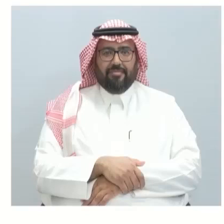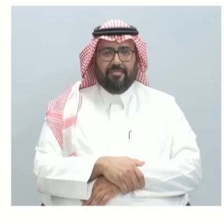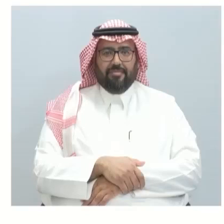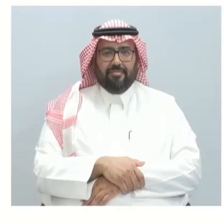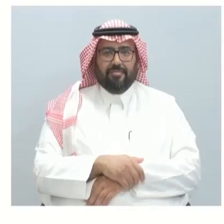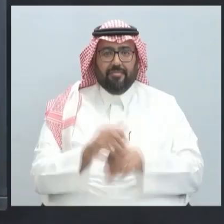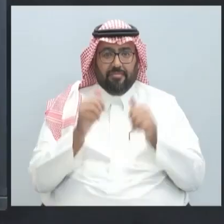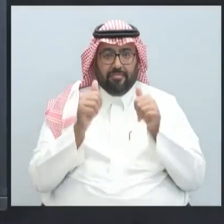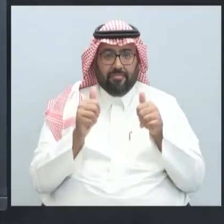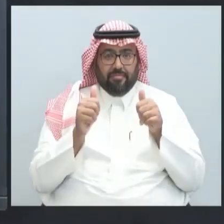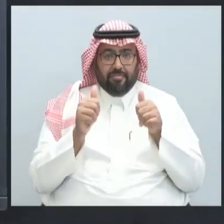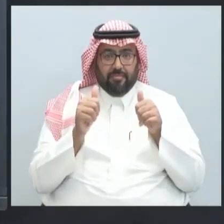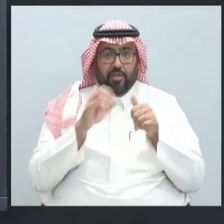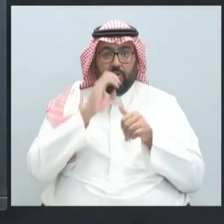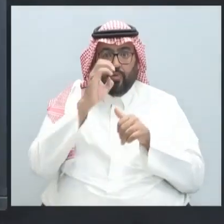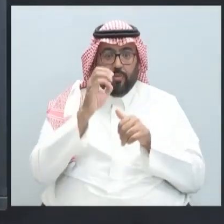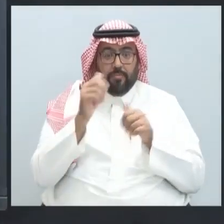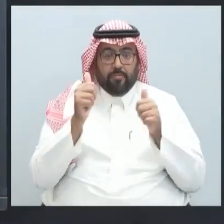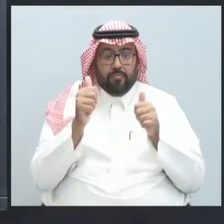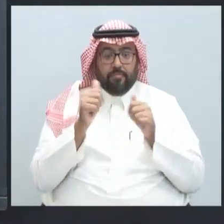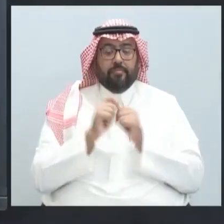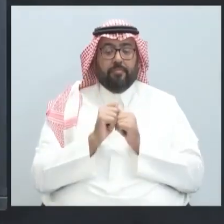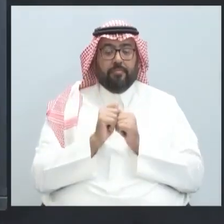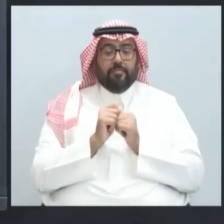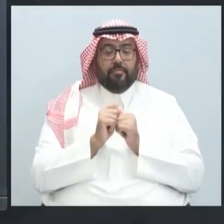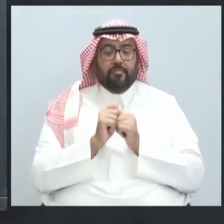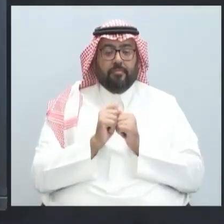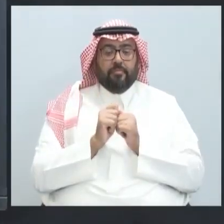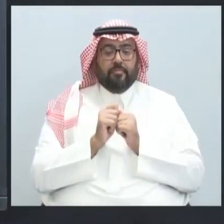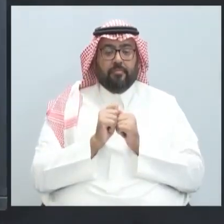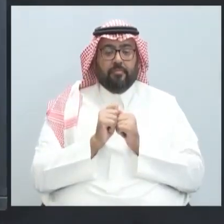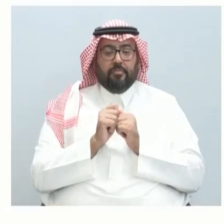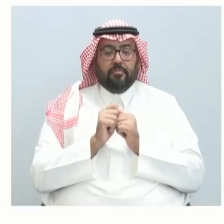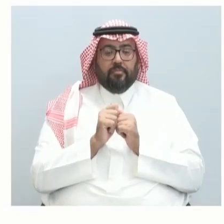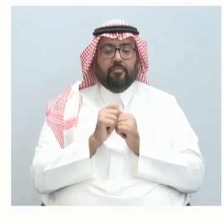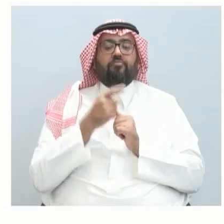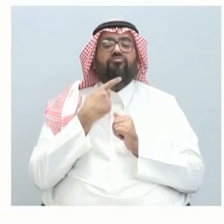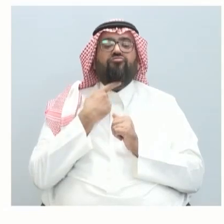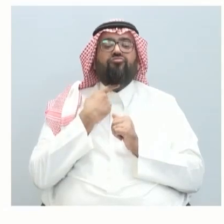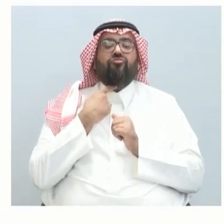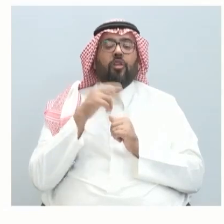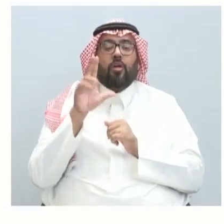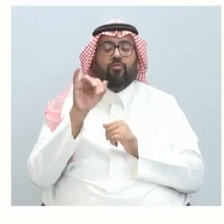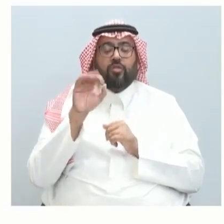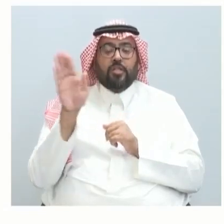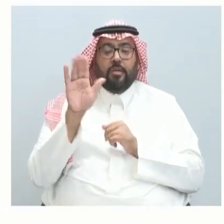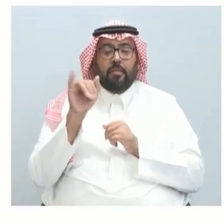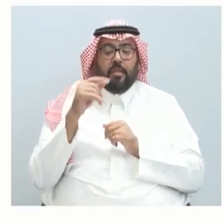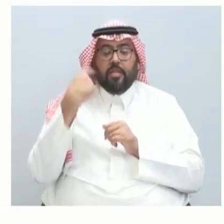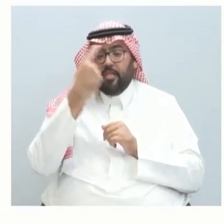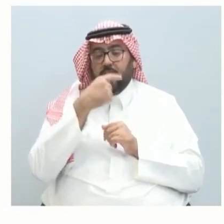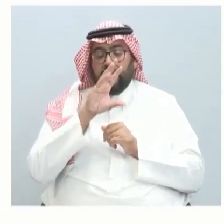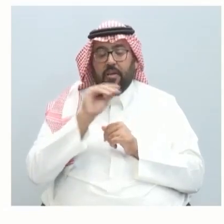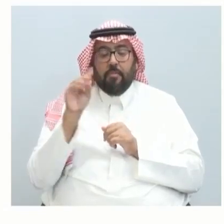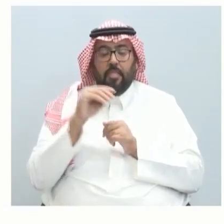ها يا ابطال وصلتوا للاجابه بارك الله فيكم اذا ابنائي وبناتي نريد المجسمات التي لها نفس الشكل